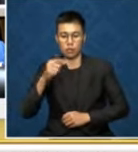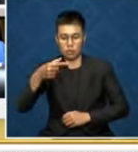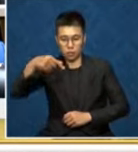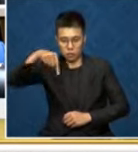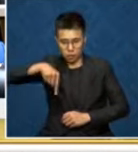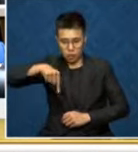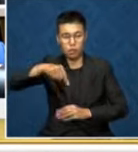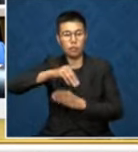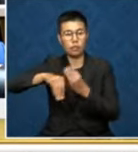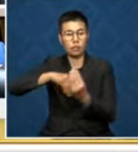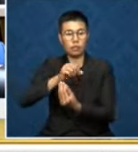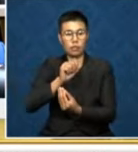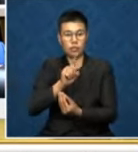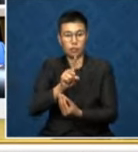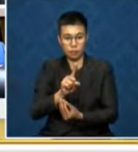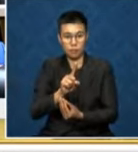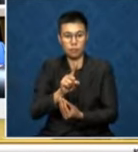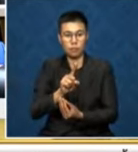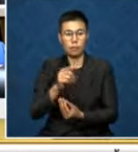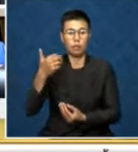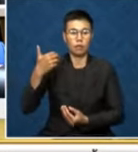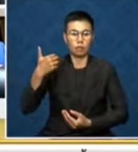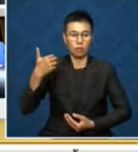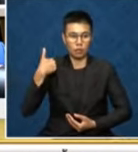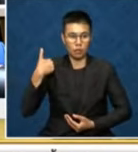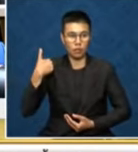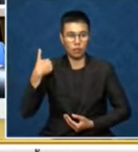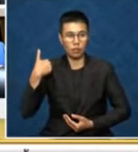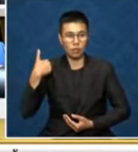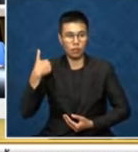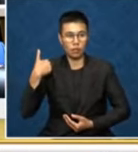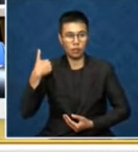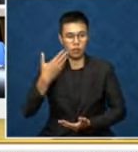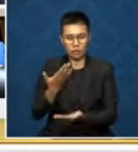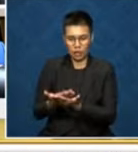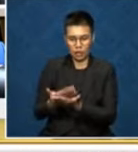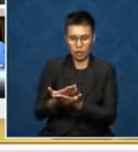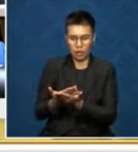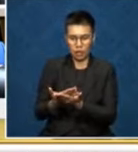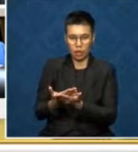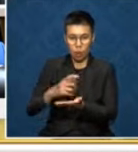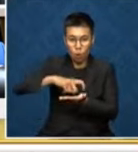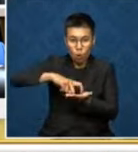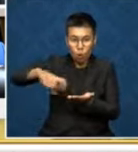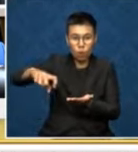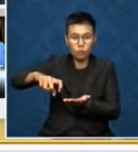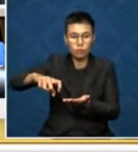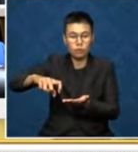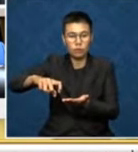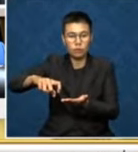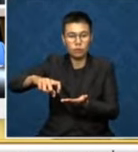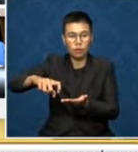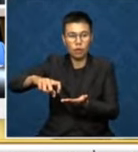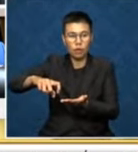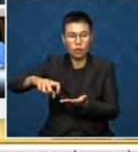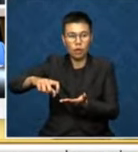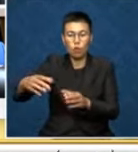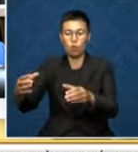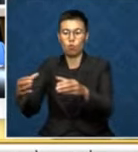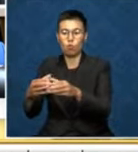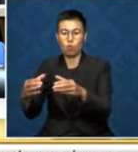เอกสารให้ท่านดูปรากฏว่ามีการโอนเงินเข้าไปให้กับแกนนำพรรค